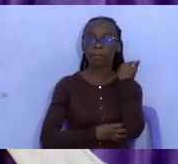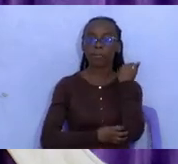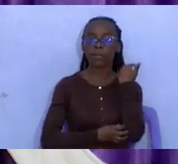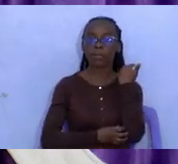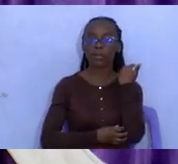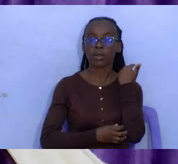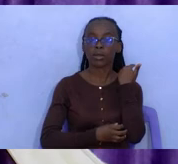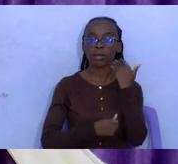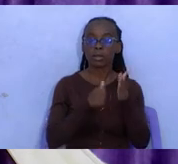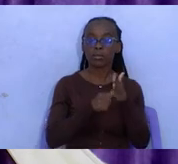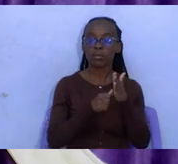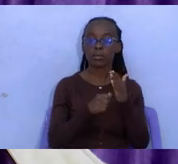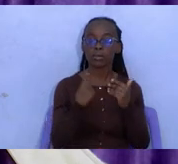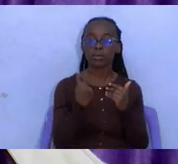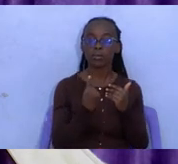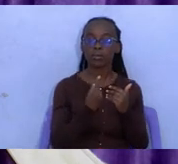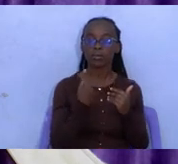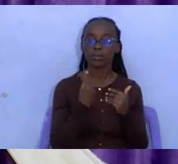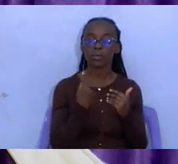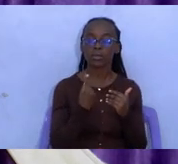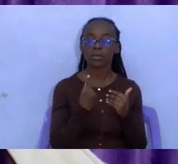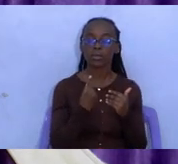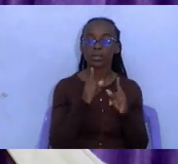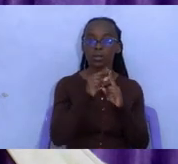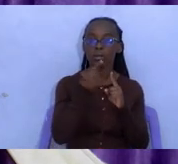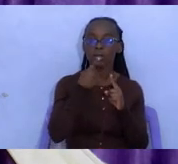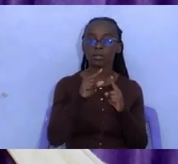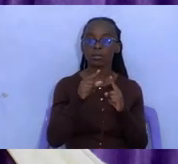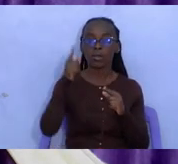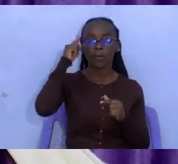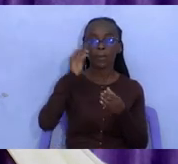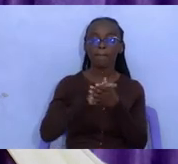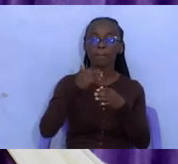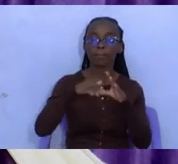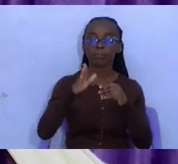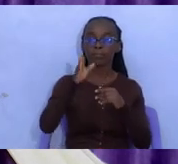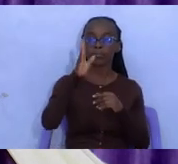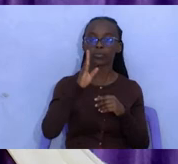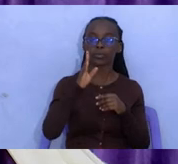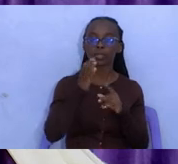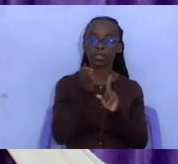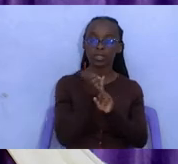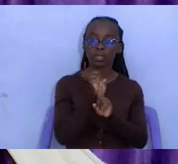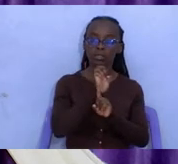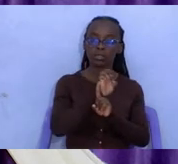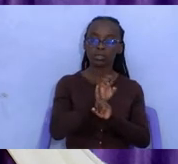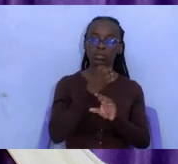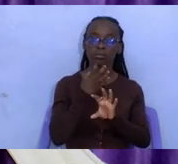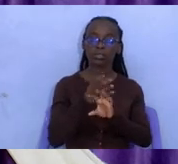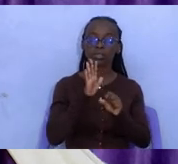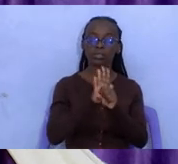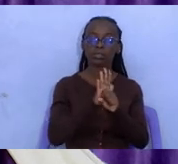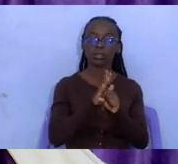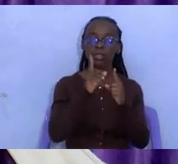Shida imetokea wapi? Maandiko inasema muamini Mungu, ilikuwa mazingira magumu sana ambapo maneno